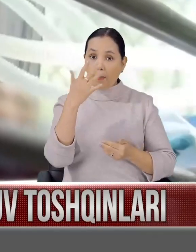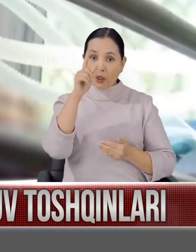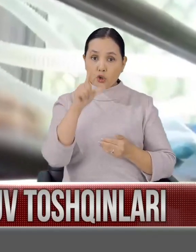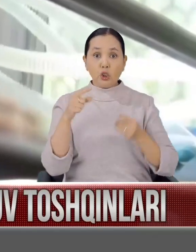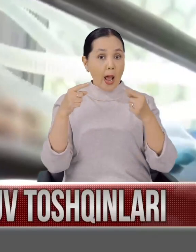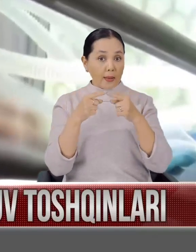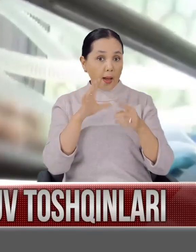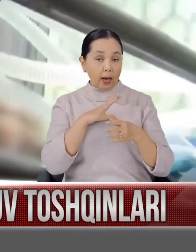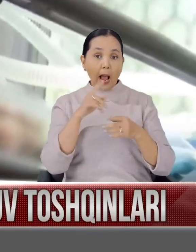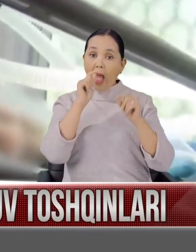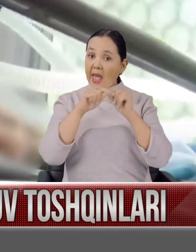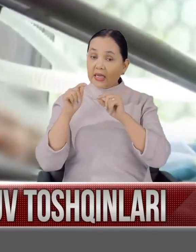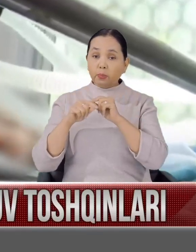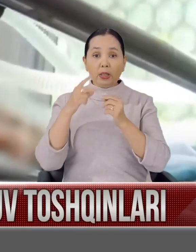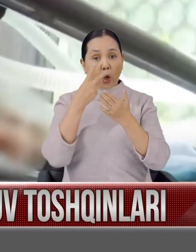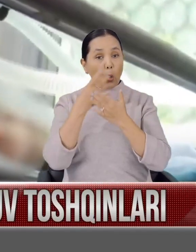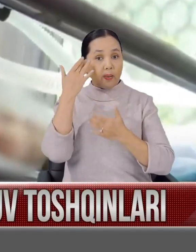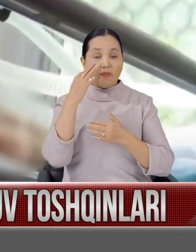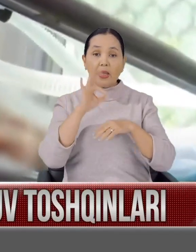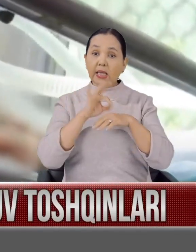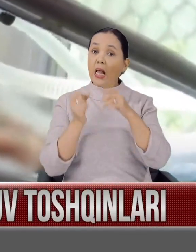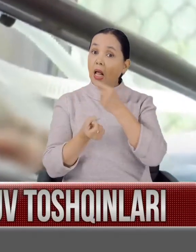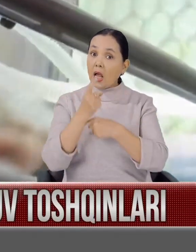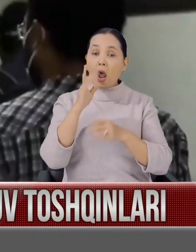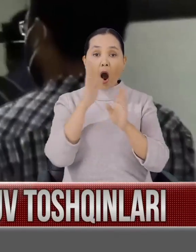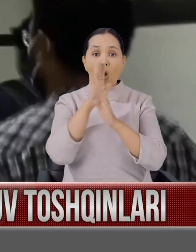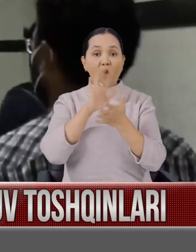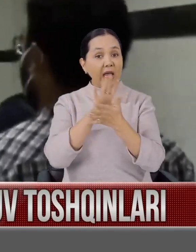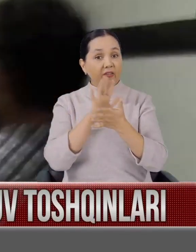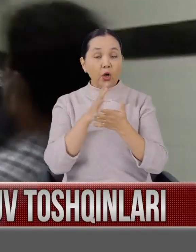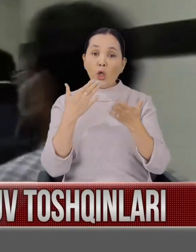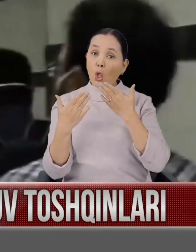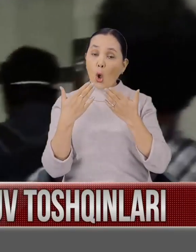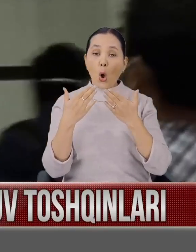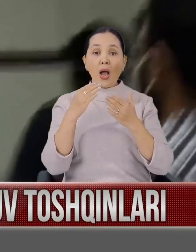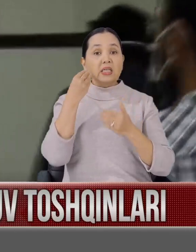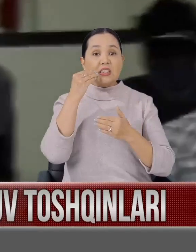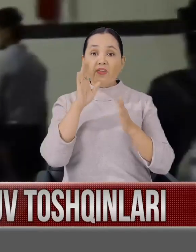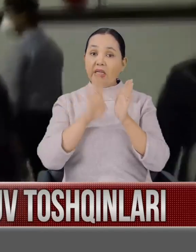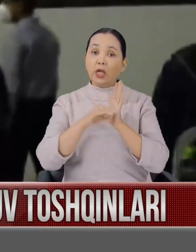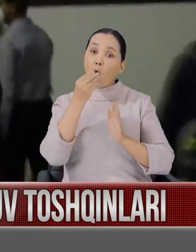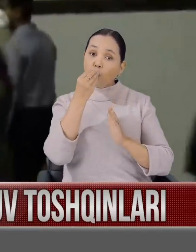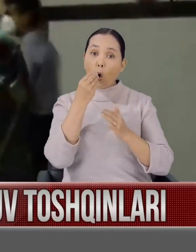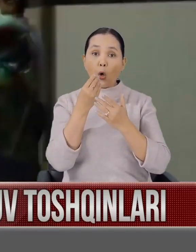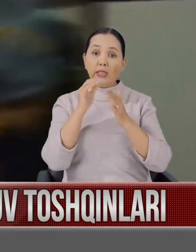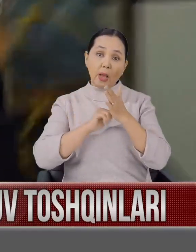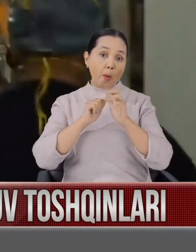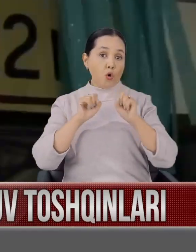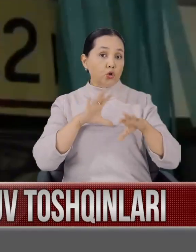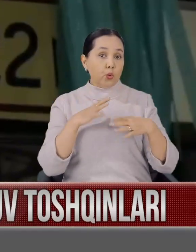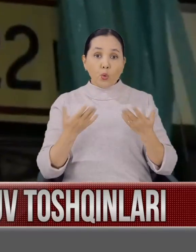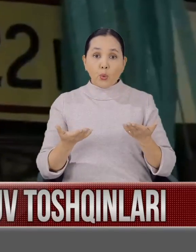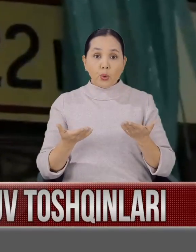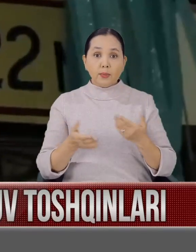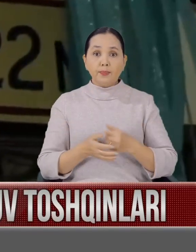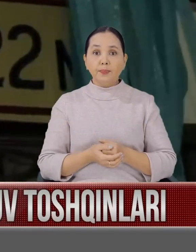kishida aniqlangan. Ekspertlarning fikriga ko'ra, kasallik kelib chiqishiga havo ifloslanishi yoki sifatsiz oziq-ovqatlar sabab bo'lishi mumkin.